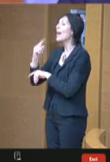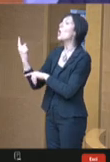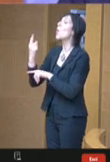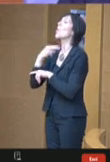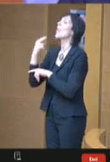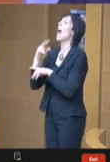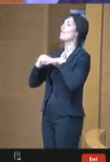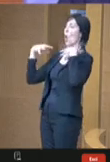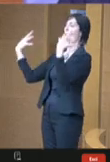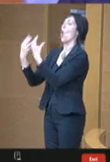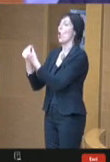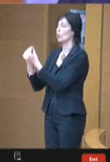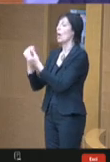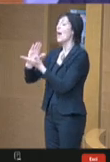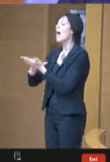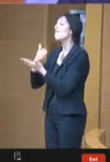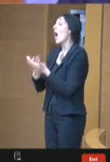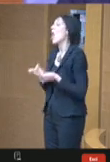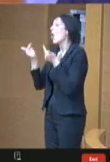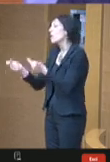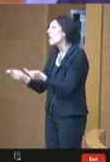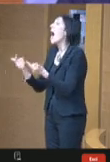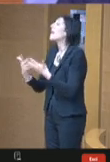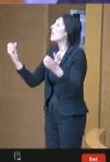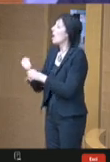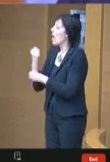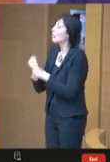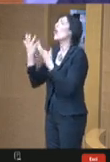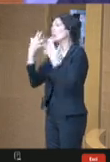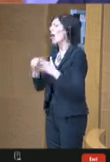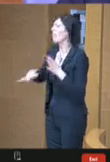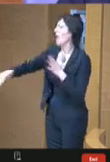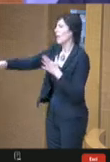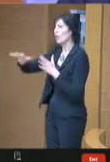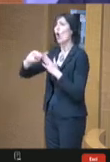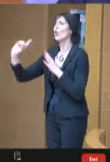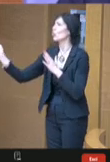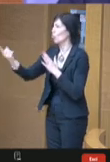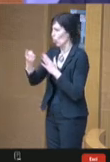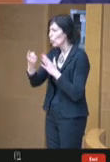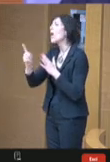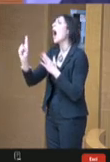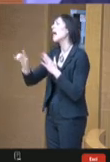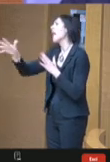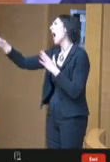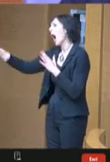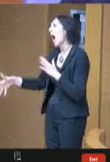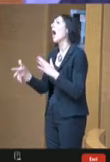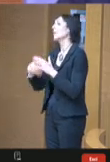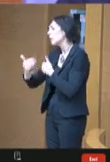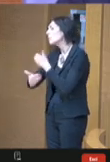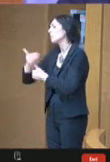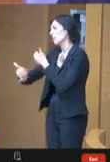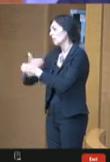voce e valorizzare il grande lavoro che già sul territorio voi tutti e tanti altri stanno portando avanti. Quindi